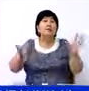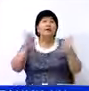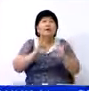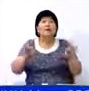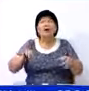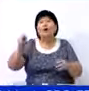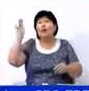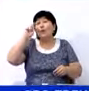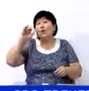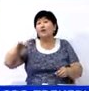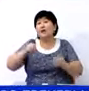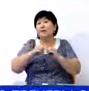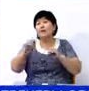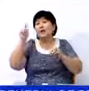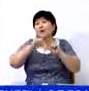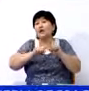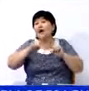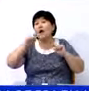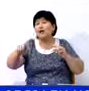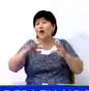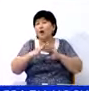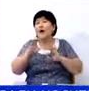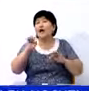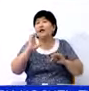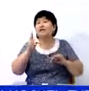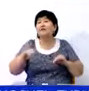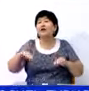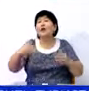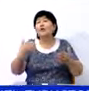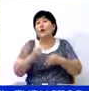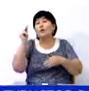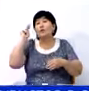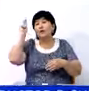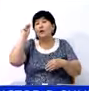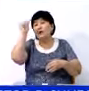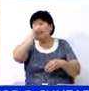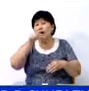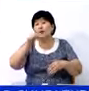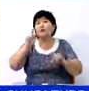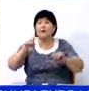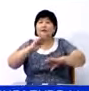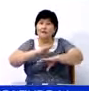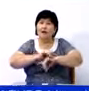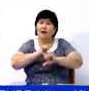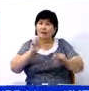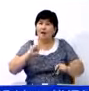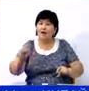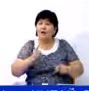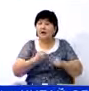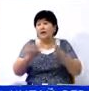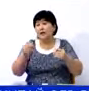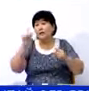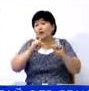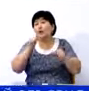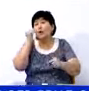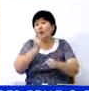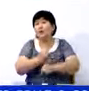учащиеся 15 школ отдаленных аулов аральского района в новом учебном году сядут за парты главное требование к этим школам